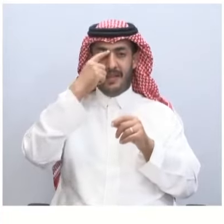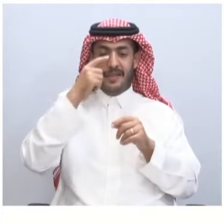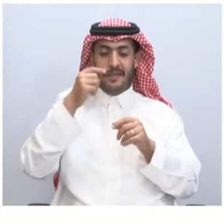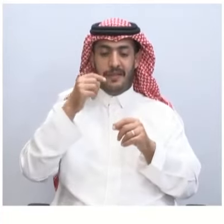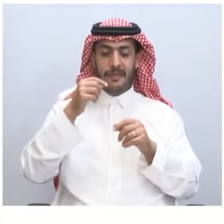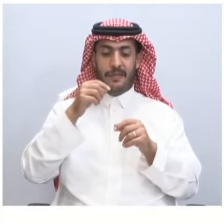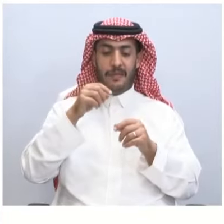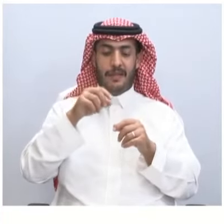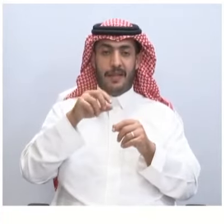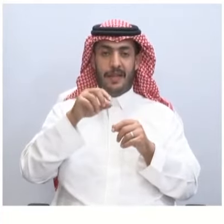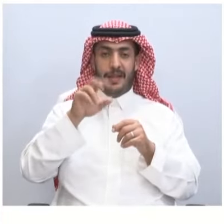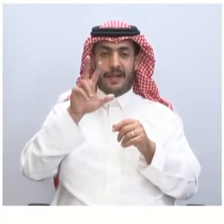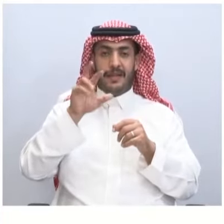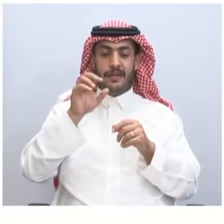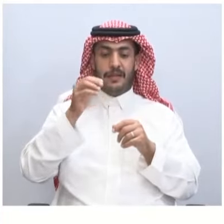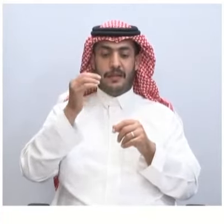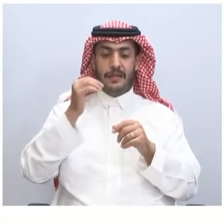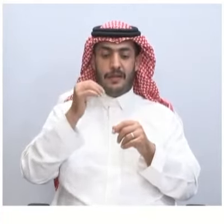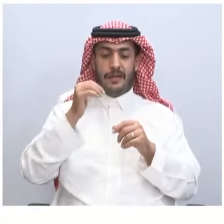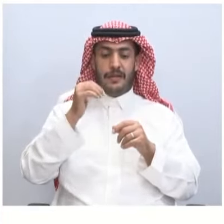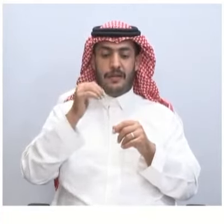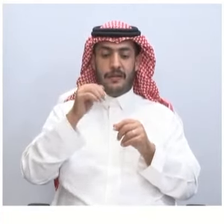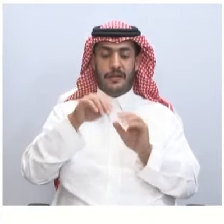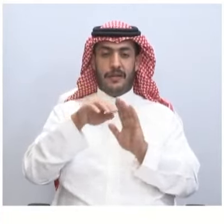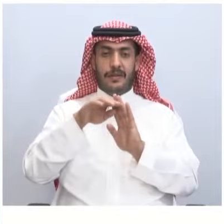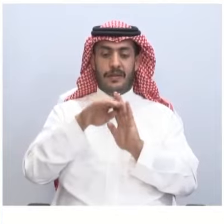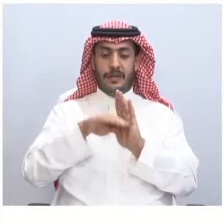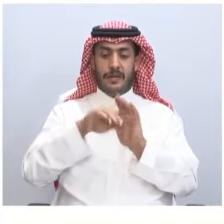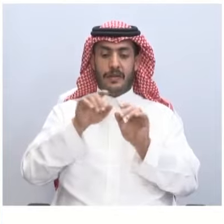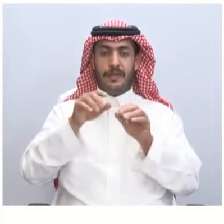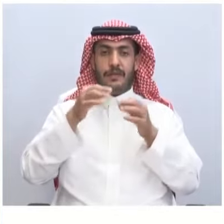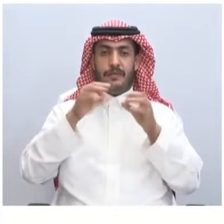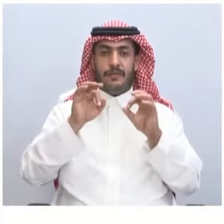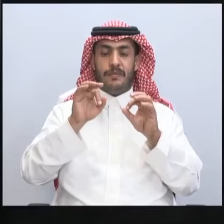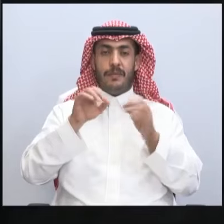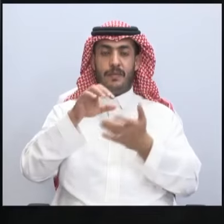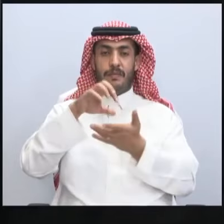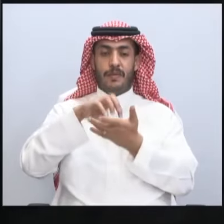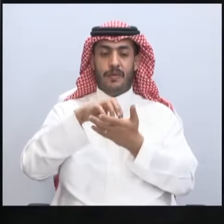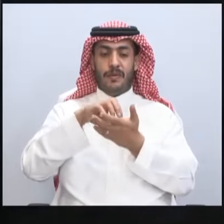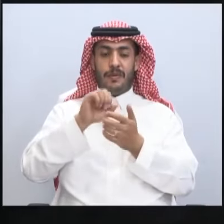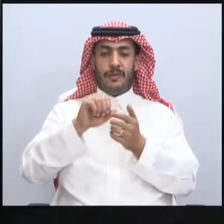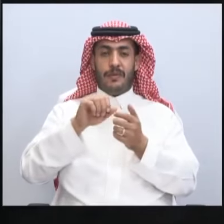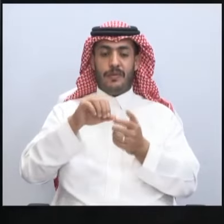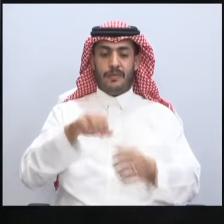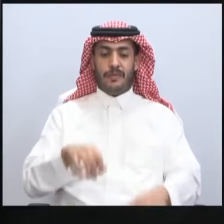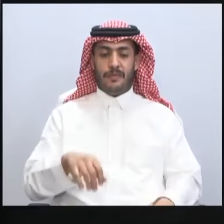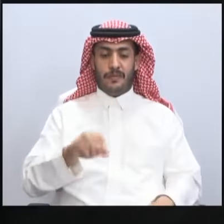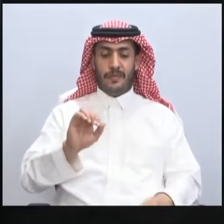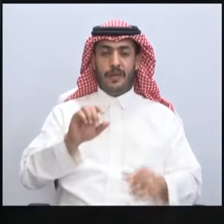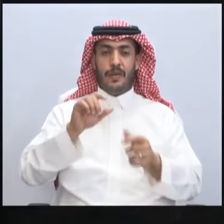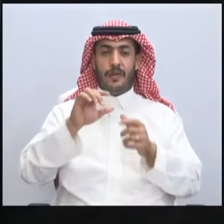ببحر عمان وبحر العرب هذه مميزات الموقع الجغرافي